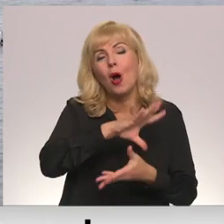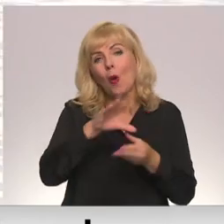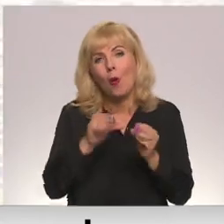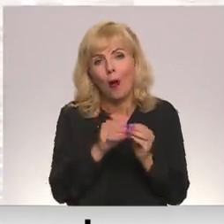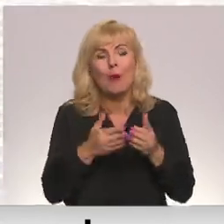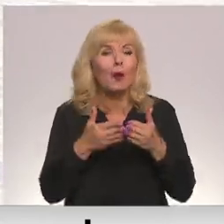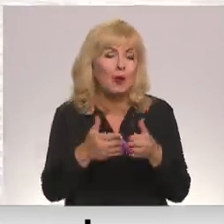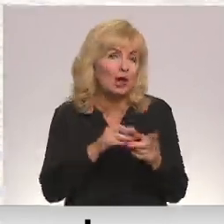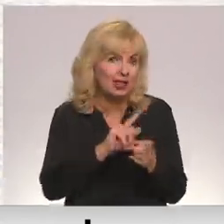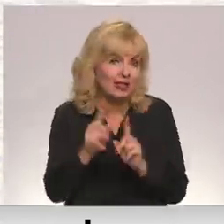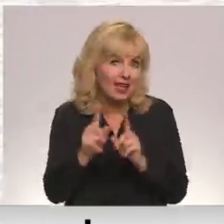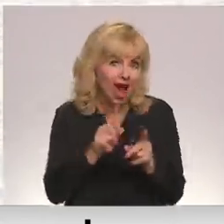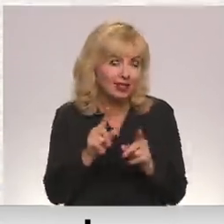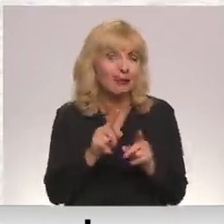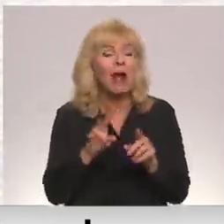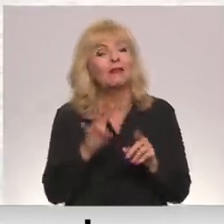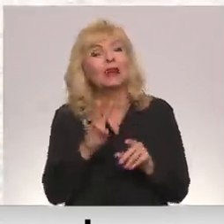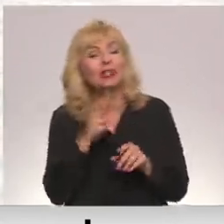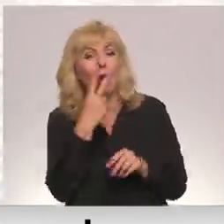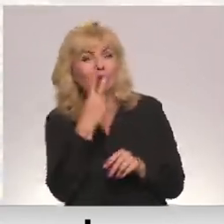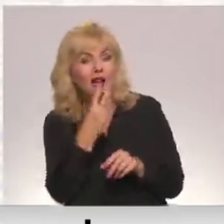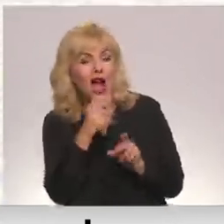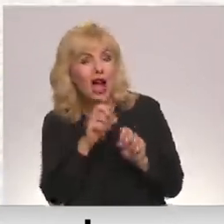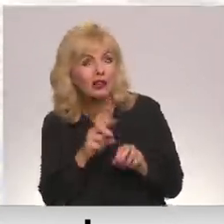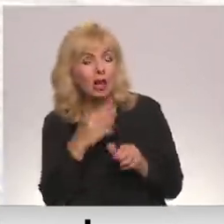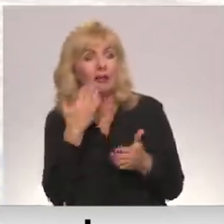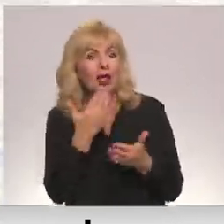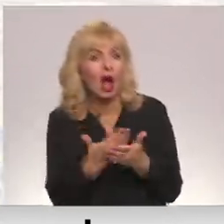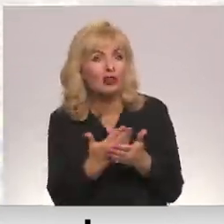satiksmē. Pašlaik hidrologi vadās pēc principa, ka priekšroka ir